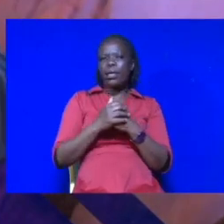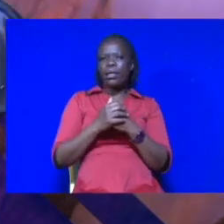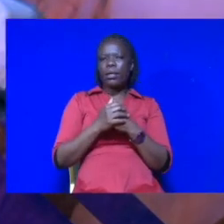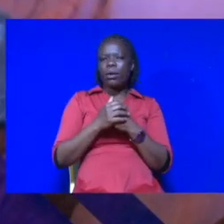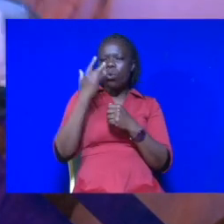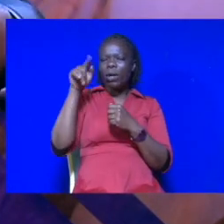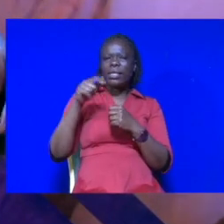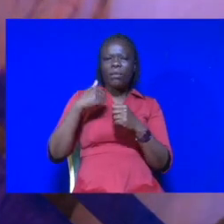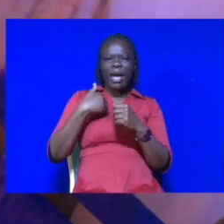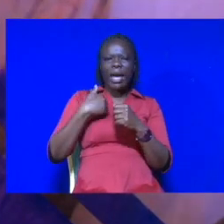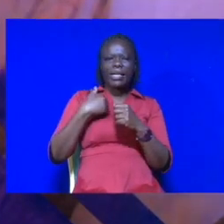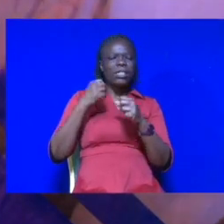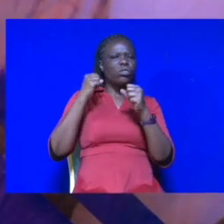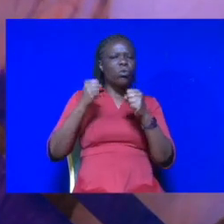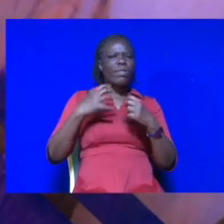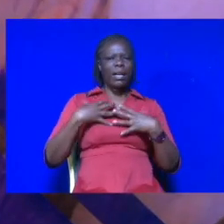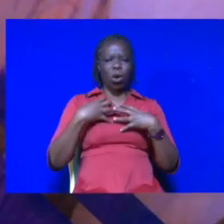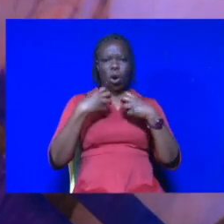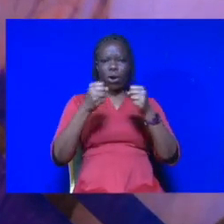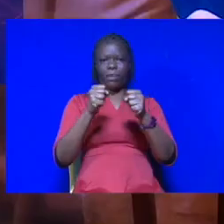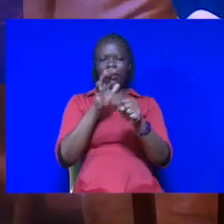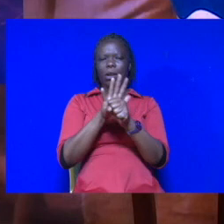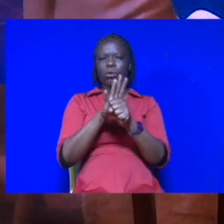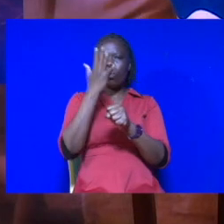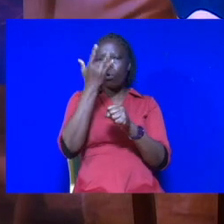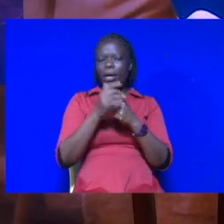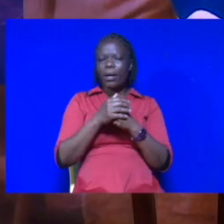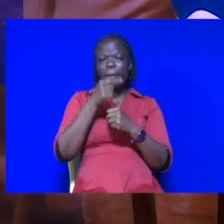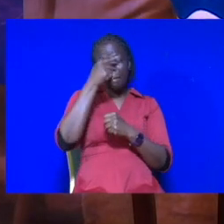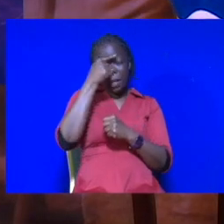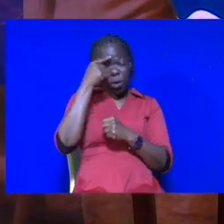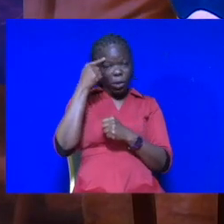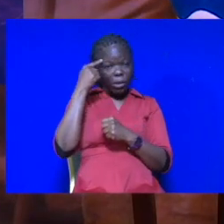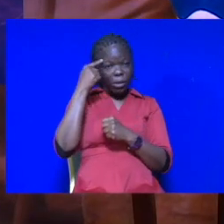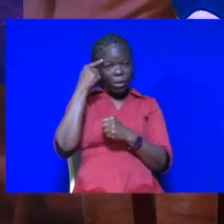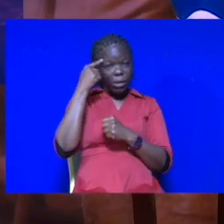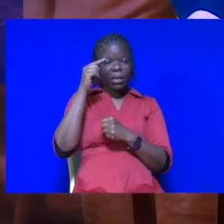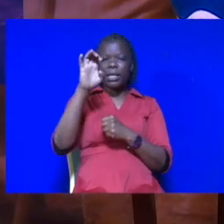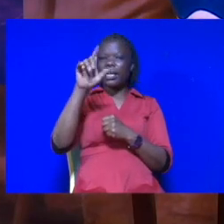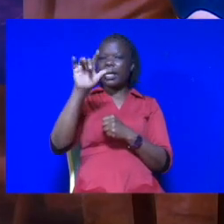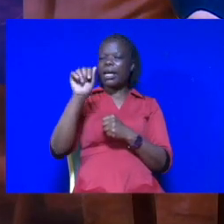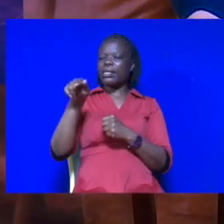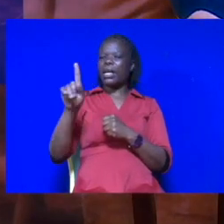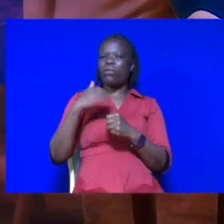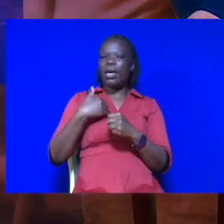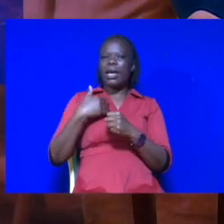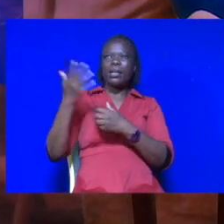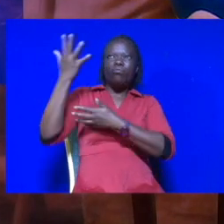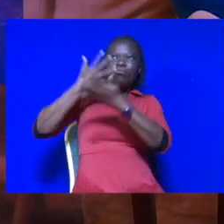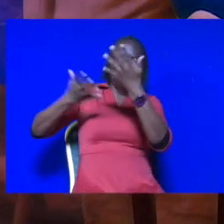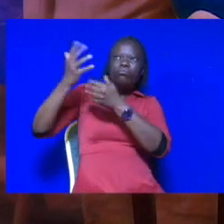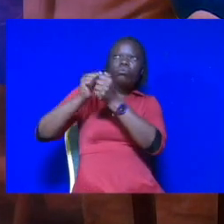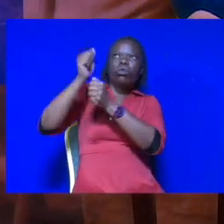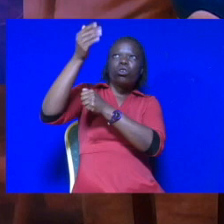nini alijiamini kiasi hicho chote? Ni kwa sababu tu Elia alikuwa na mahusiano karibu na